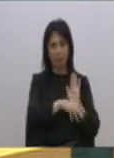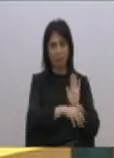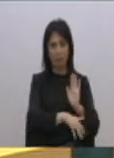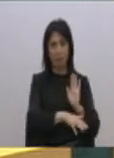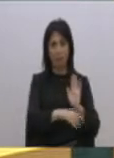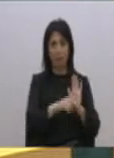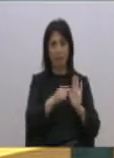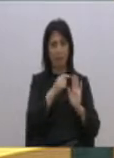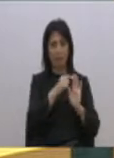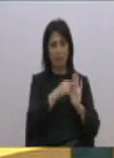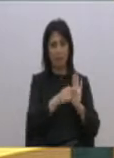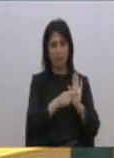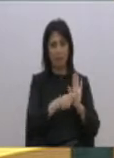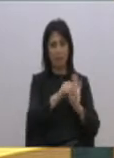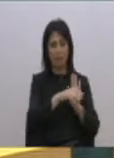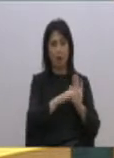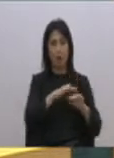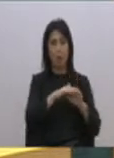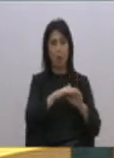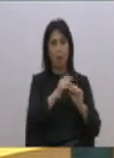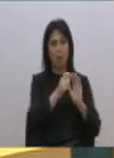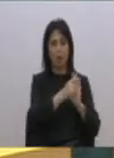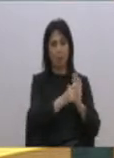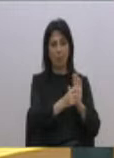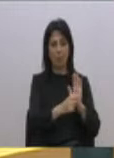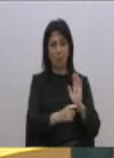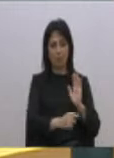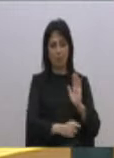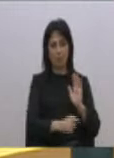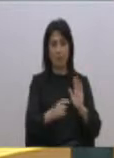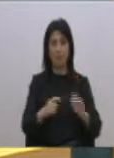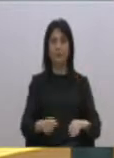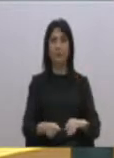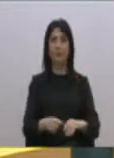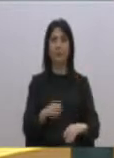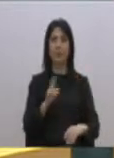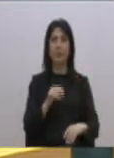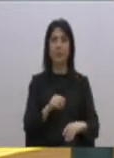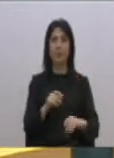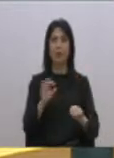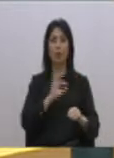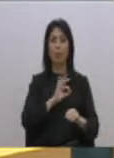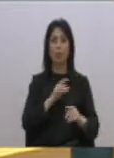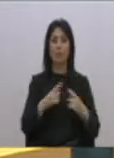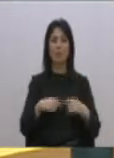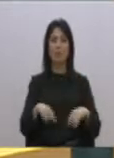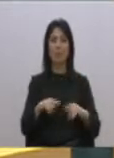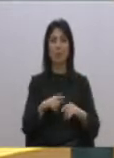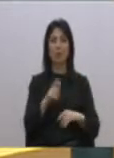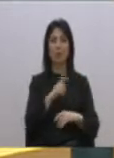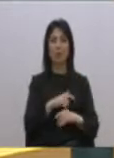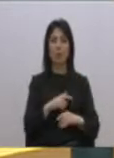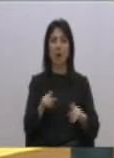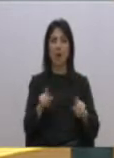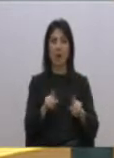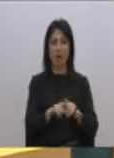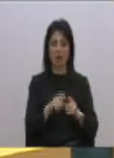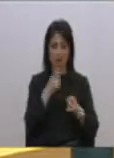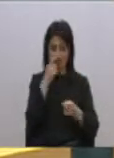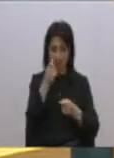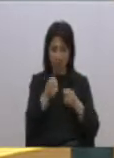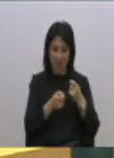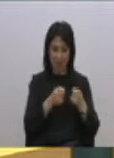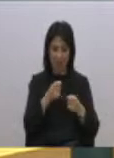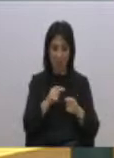თითოეულ მახასიათებელს აქვს ქულათა გარკვეული რაოდენობა. და იუსტიციის საბჭოს წევრები აი ასე დეტალურად